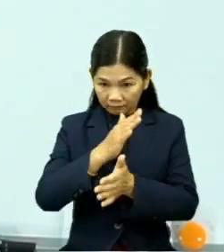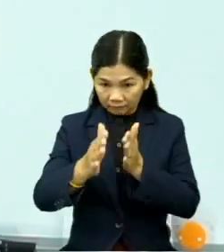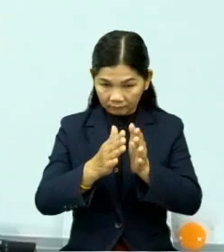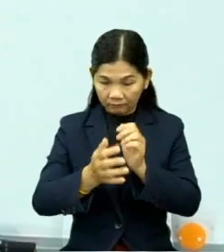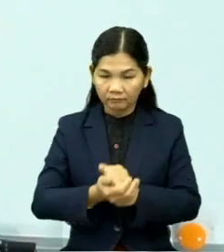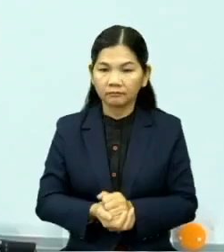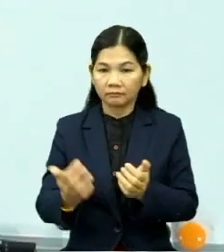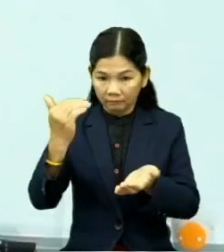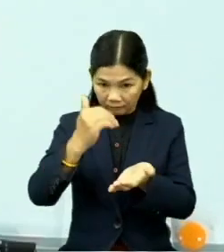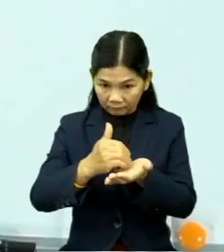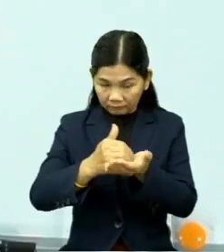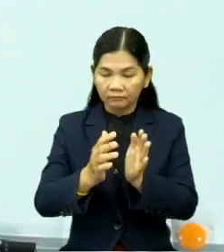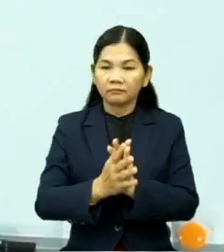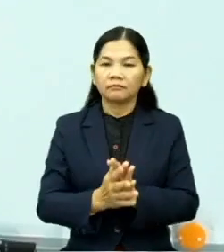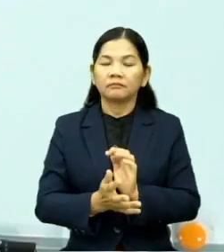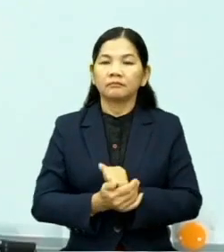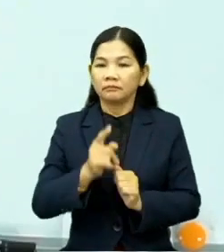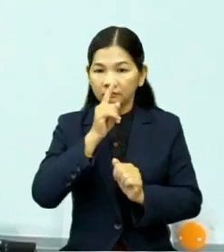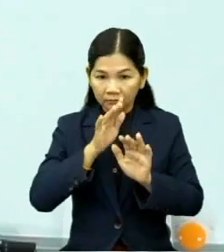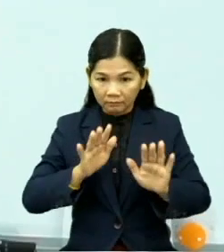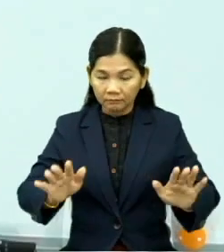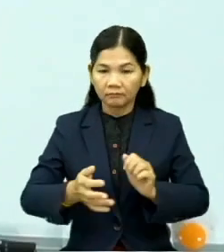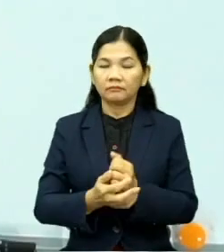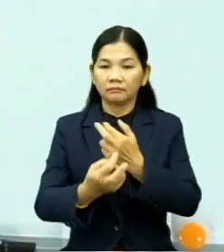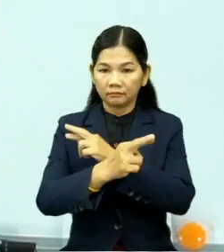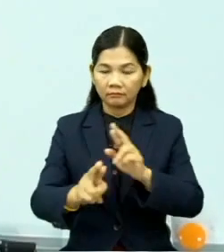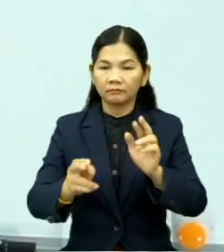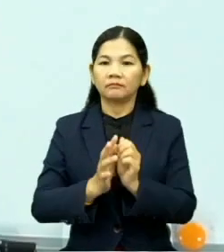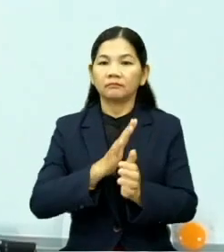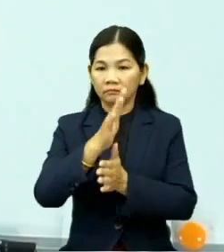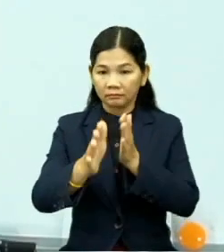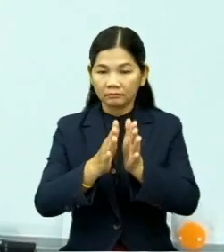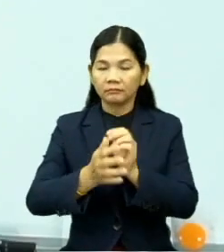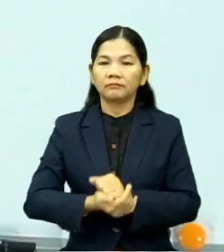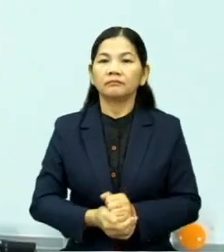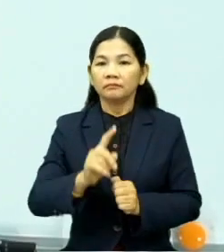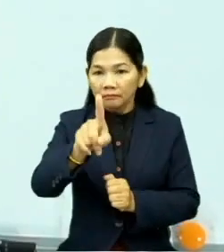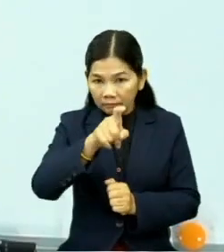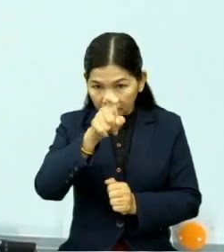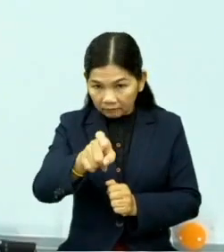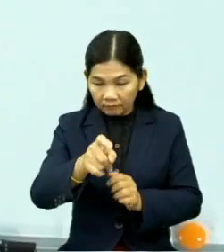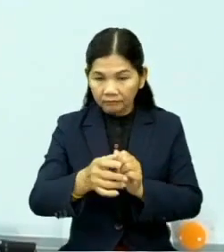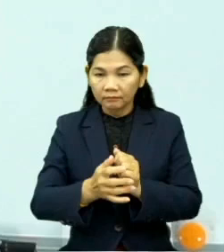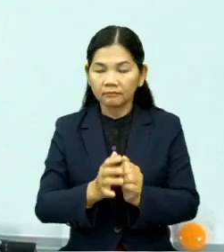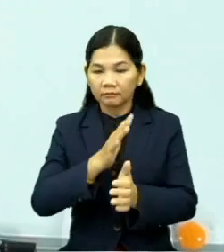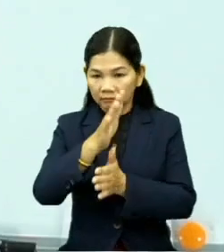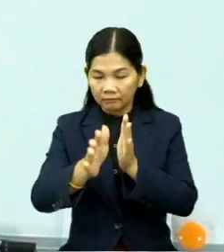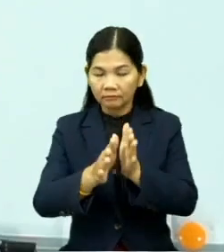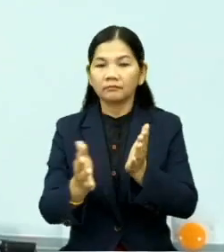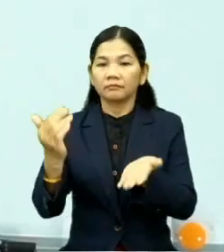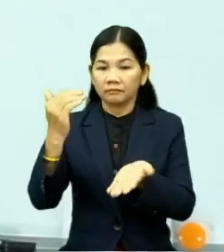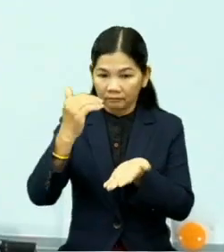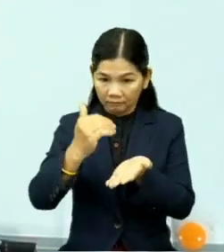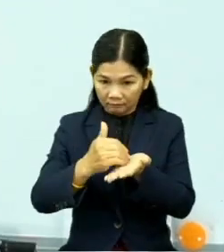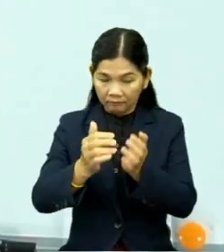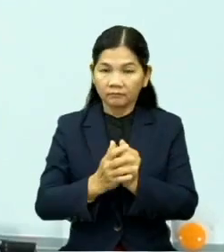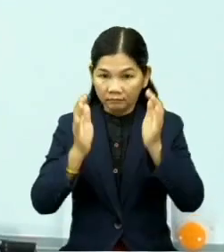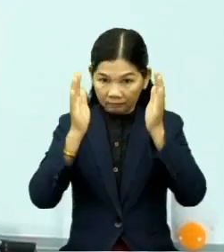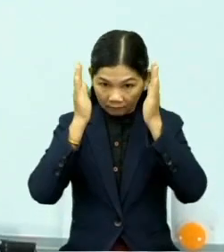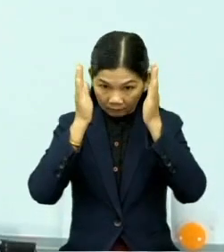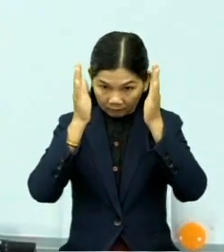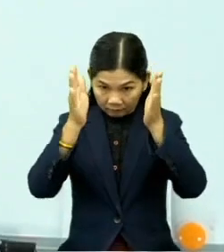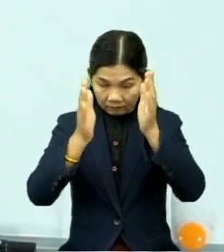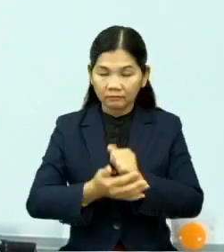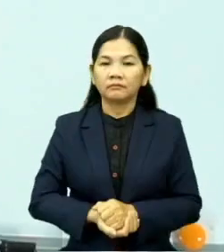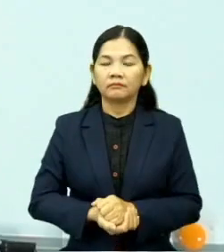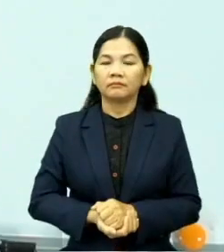ទនេះម្ដងទៀតដោយស្ងៀមស្ងាត់ចាប់ដើម្បីត្រៀមឆ្លើយសំណួរណាកូនណាអញ្ចឹងកូនអានអត្ថបទនេះកូនអានដោយយកចិត្តទុកដាក់ចា